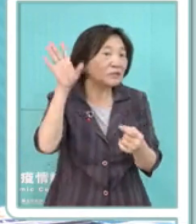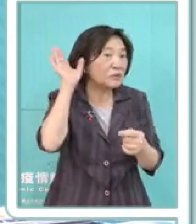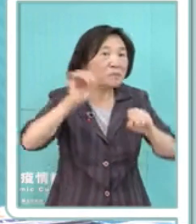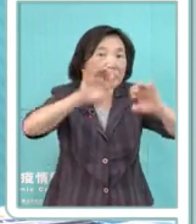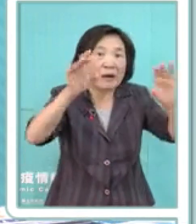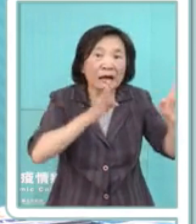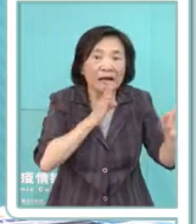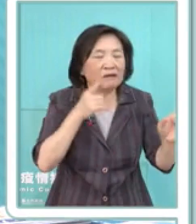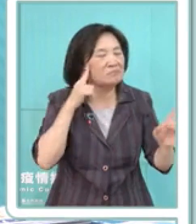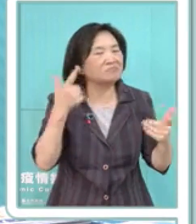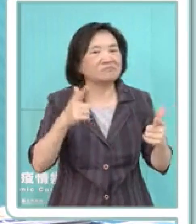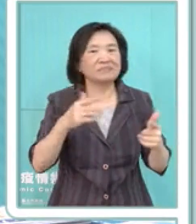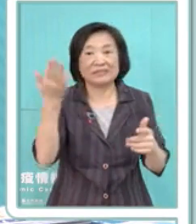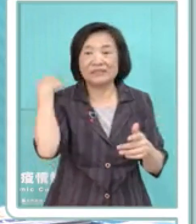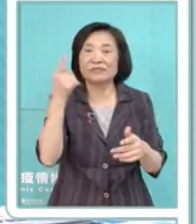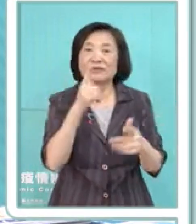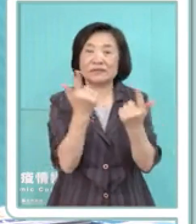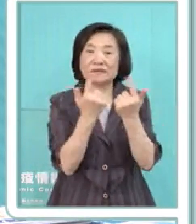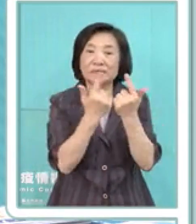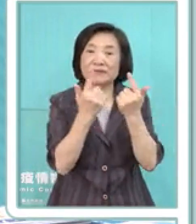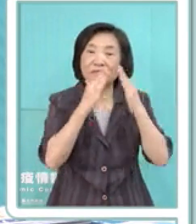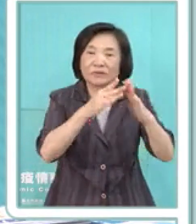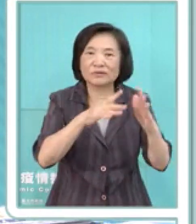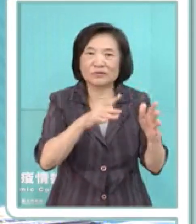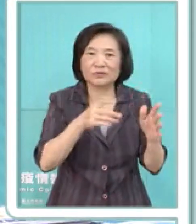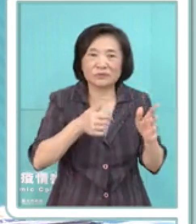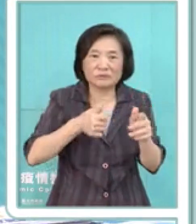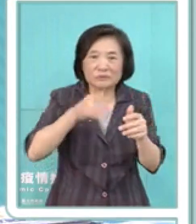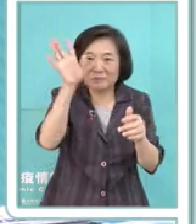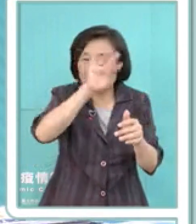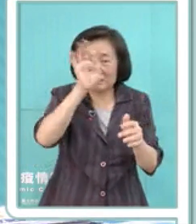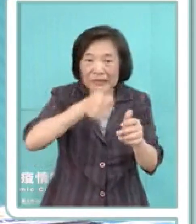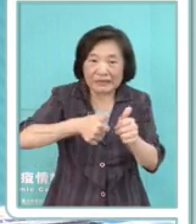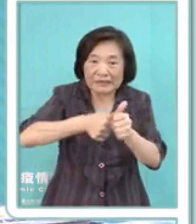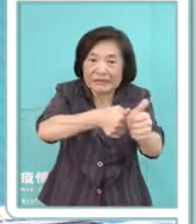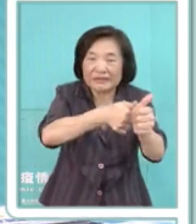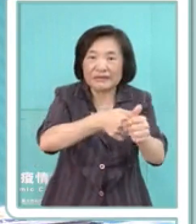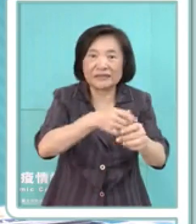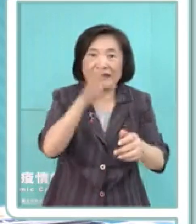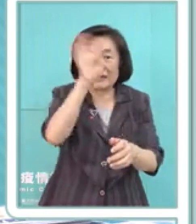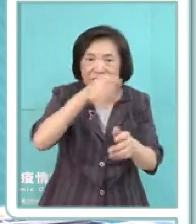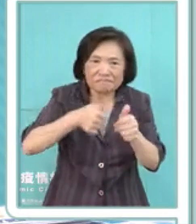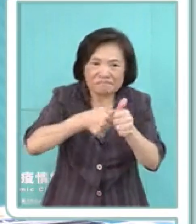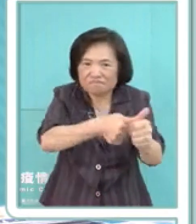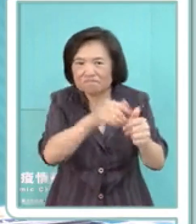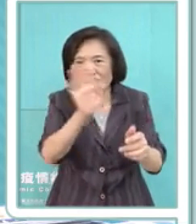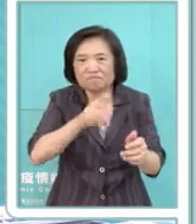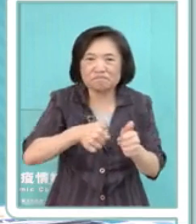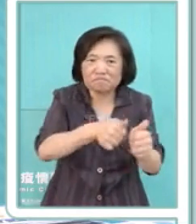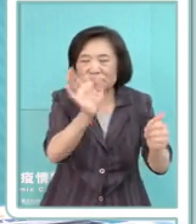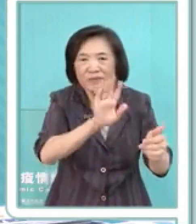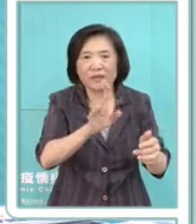像以前一直在讲说台北什么不做预调，我跟你讲，不做预调可以两个礼拜就控制住疫